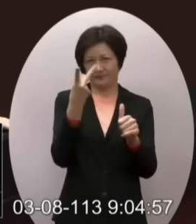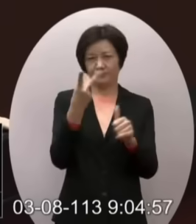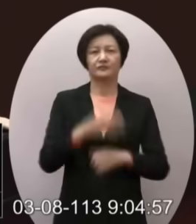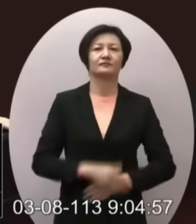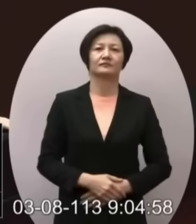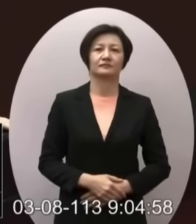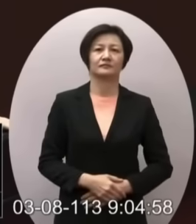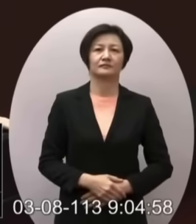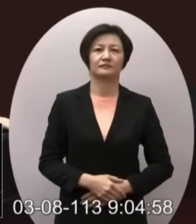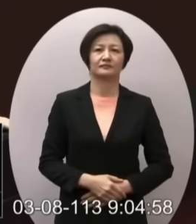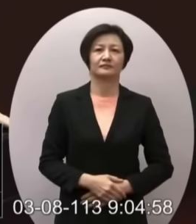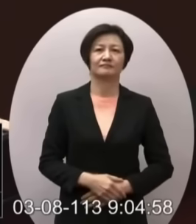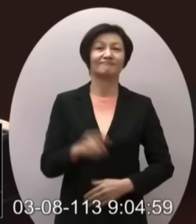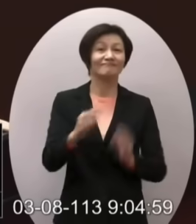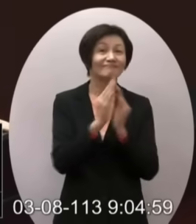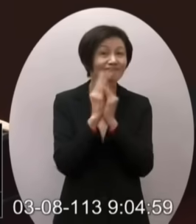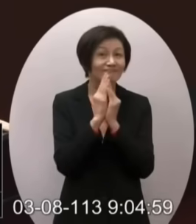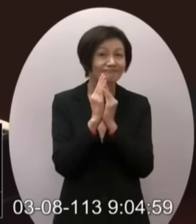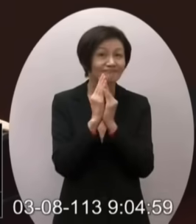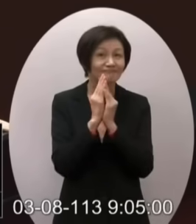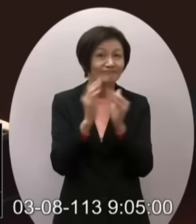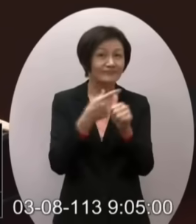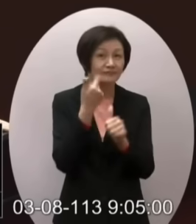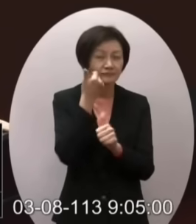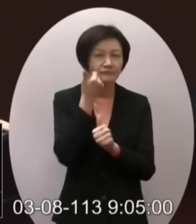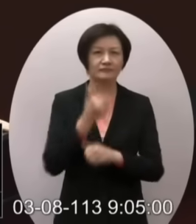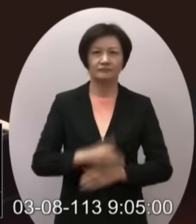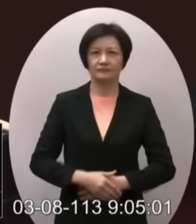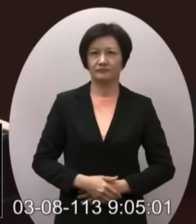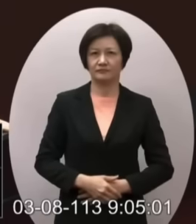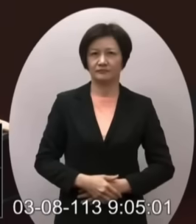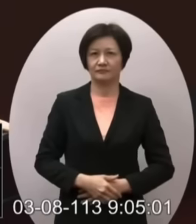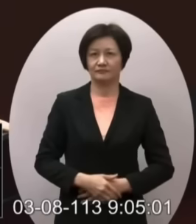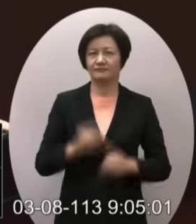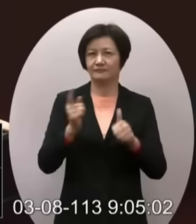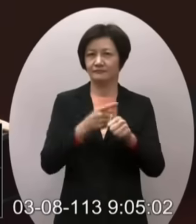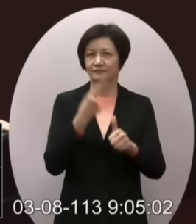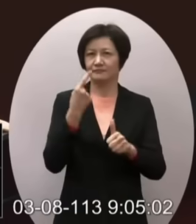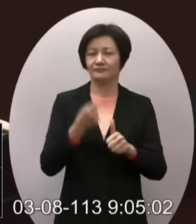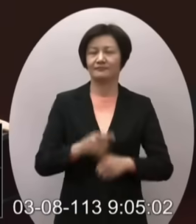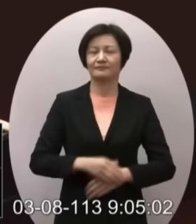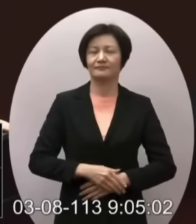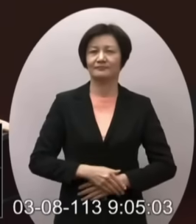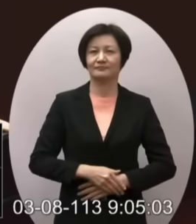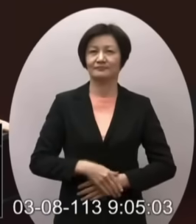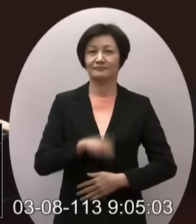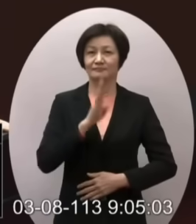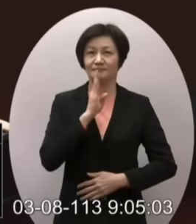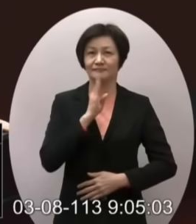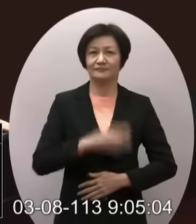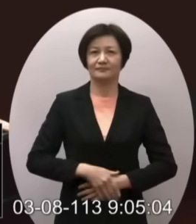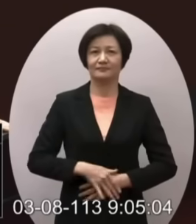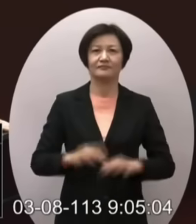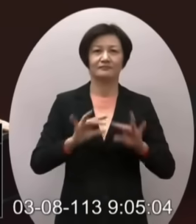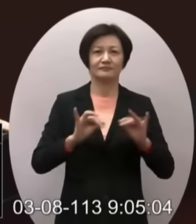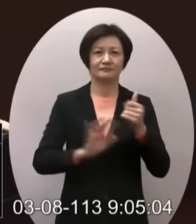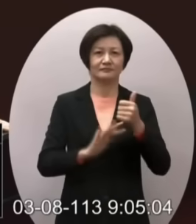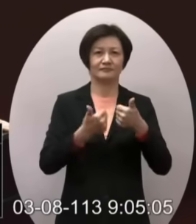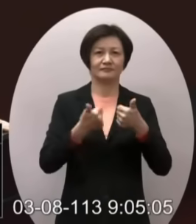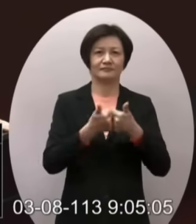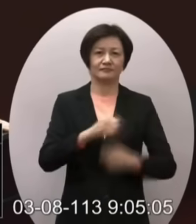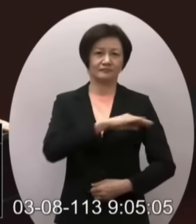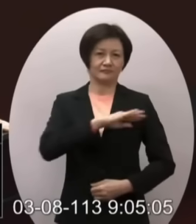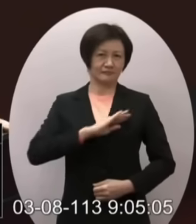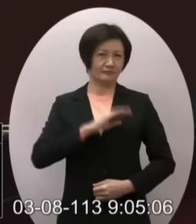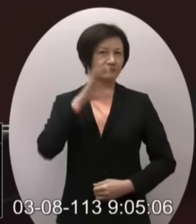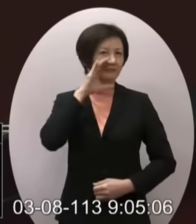第2名。来，大家猜猜看第1名是谁。第1名就是我们的陆委会主委邱